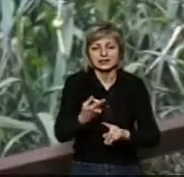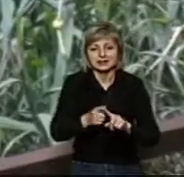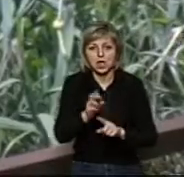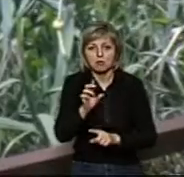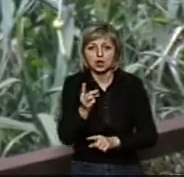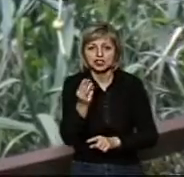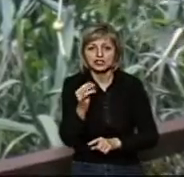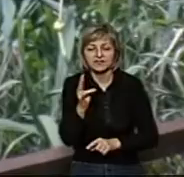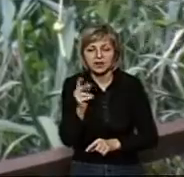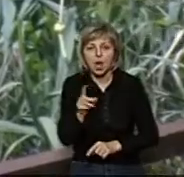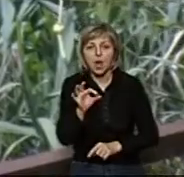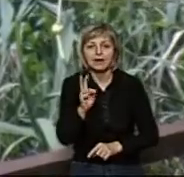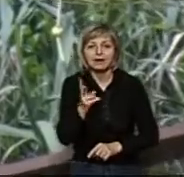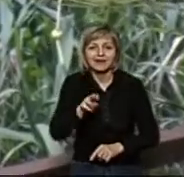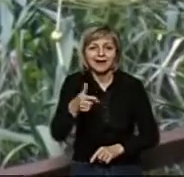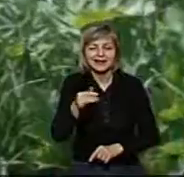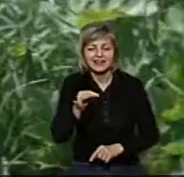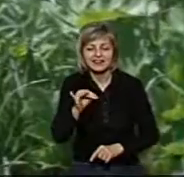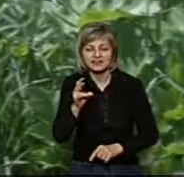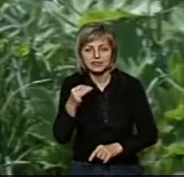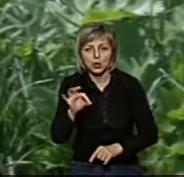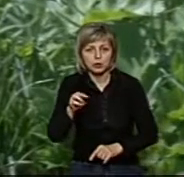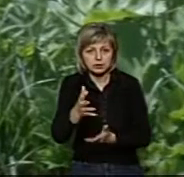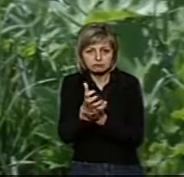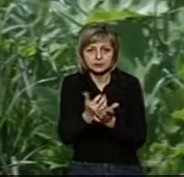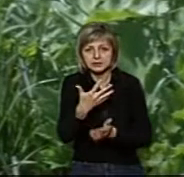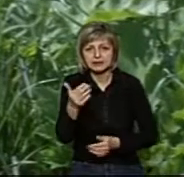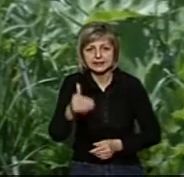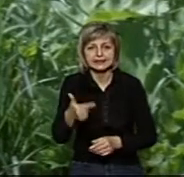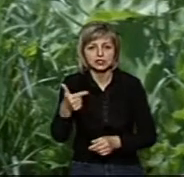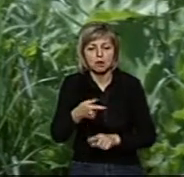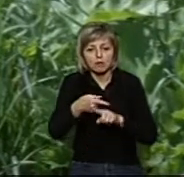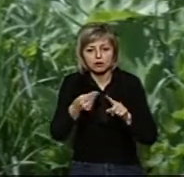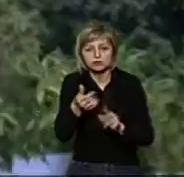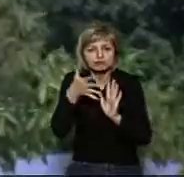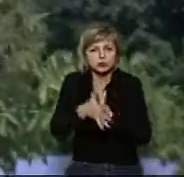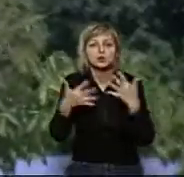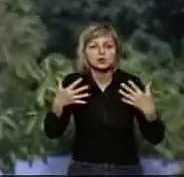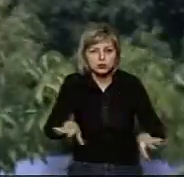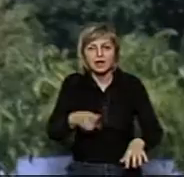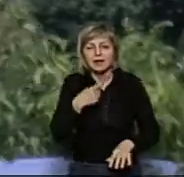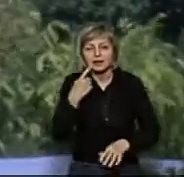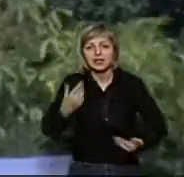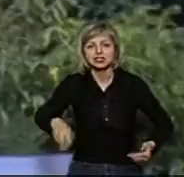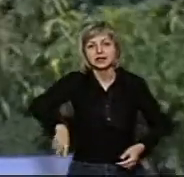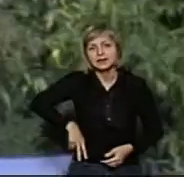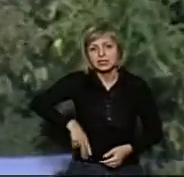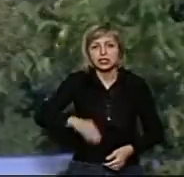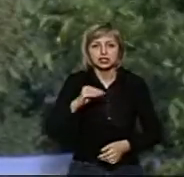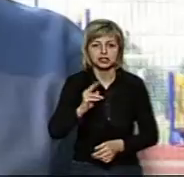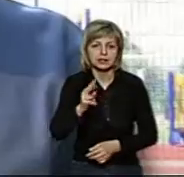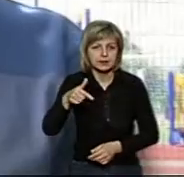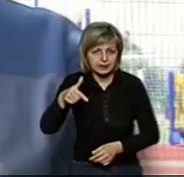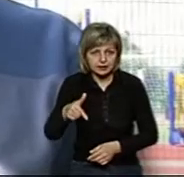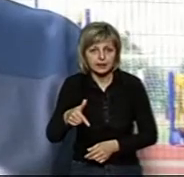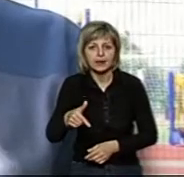в Княгининівській ОТГ закладено 55 тисяч гривень. Половина коштів уже використали, каже директор житлово-комунального господарства